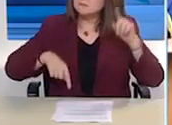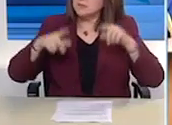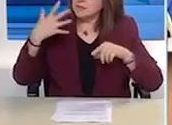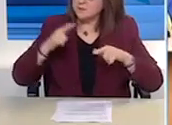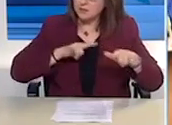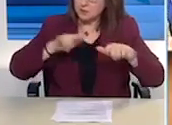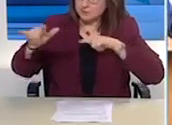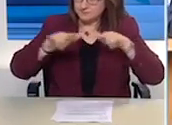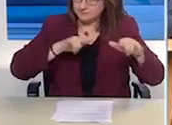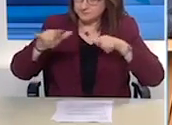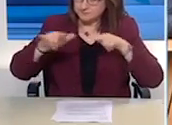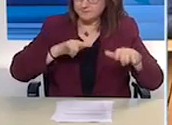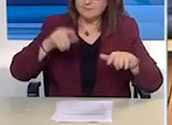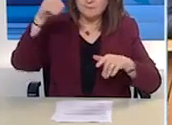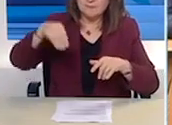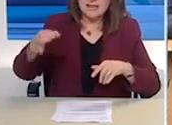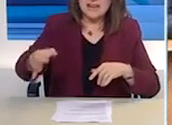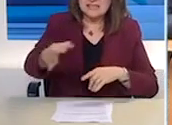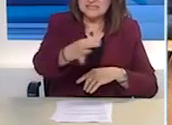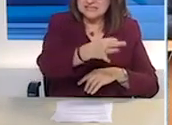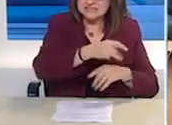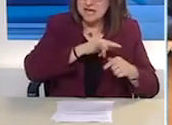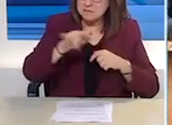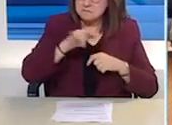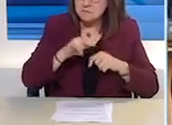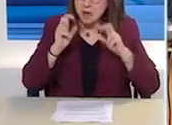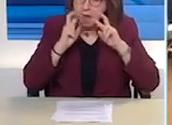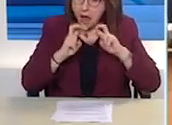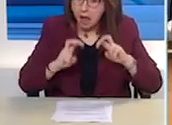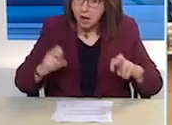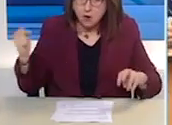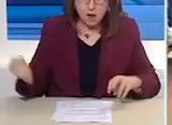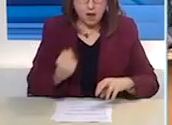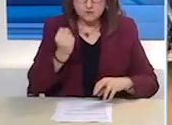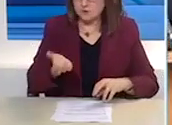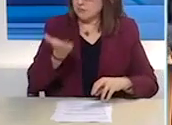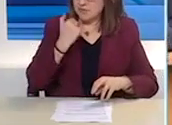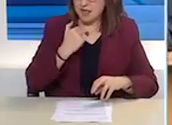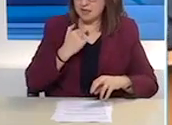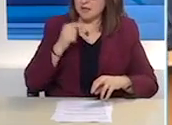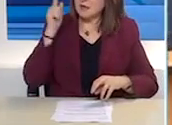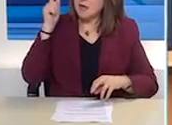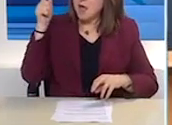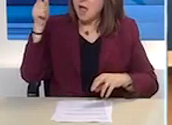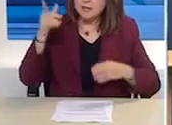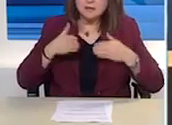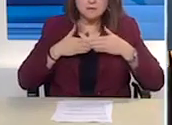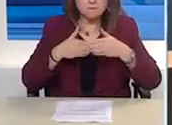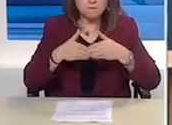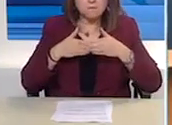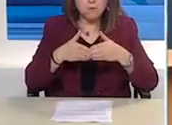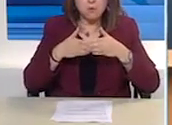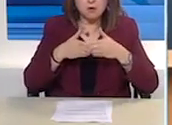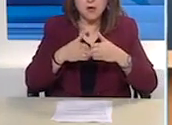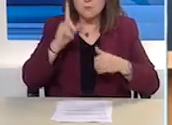προς τα νησιά δεν ελέγχονται όπως αντίστοιχα συμβαίνει σε ακτοπλοϊκές εταιρείες με βάση την εντοπιότητα. Αποτέλεσμα είναι να